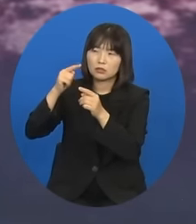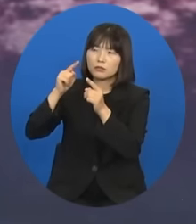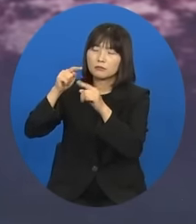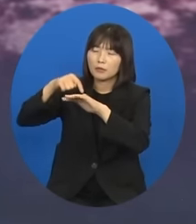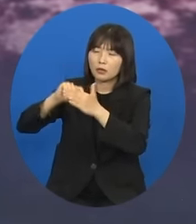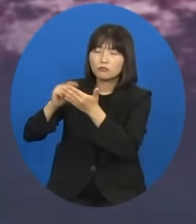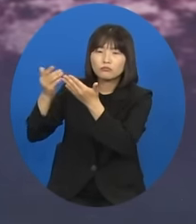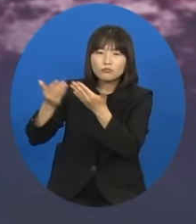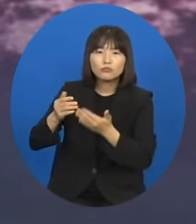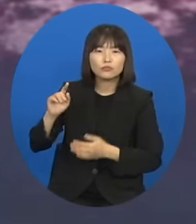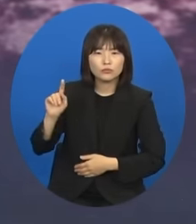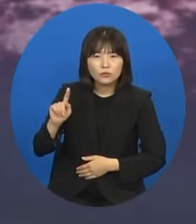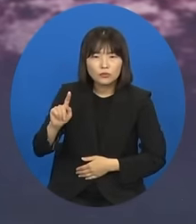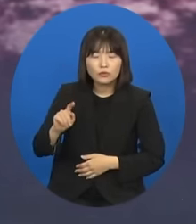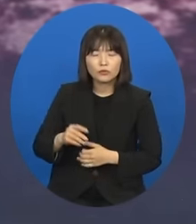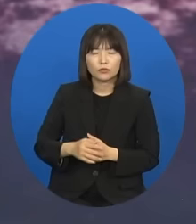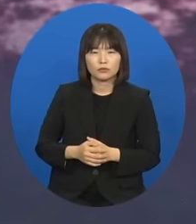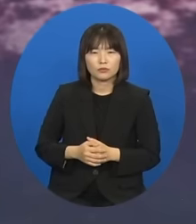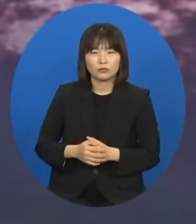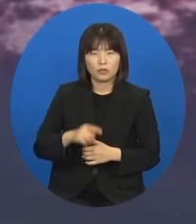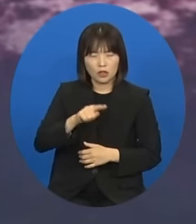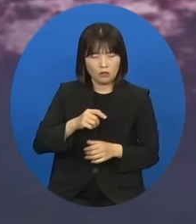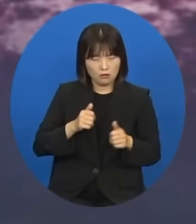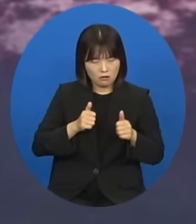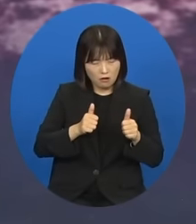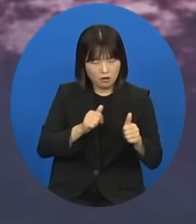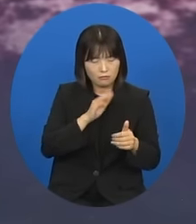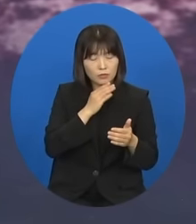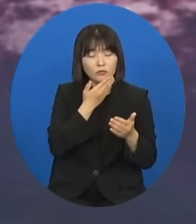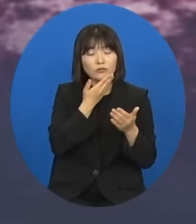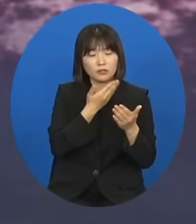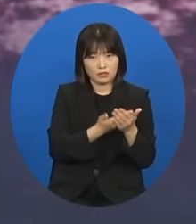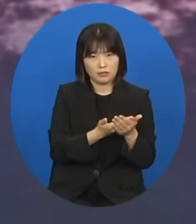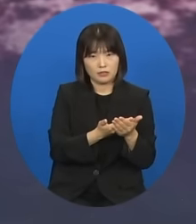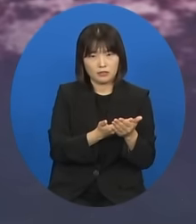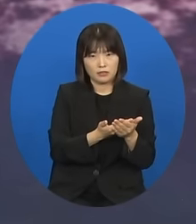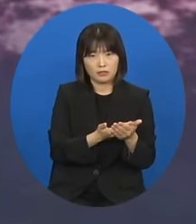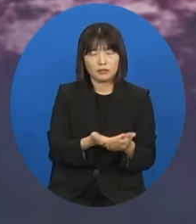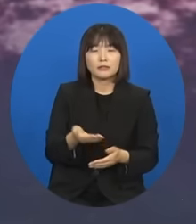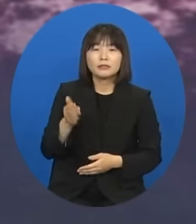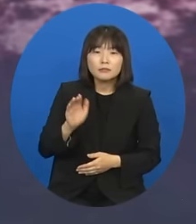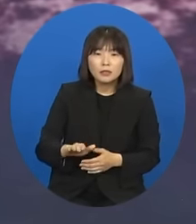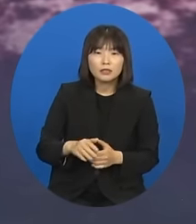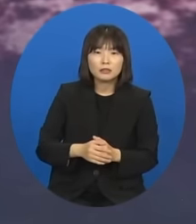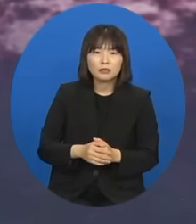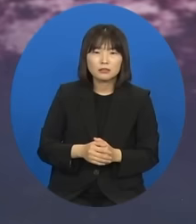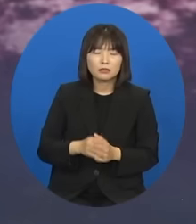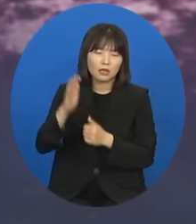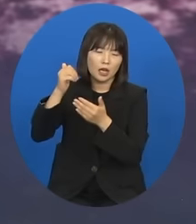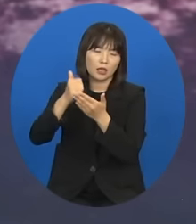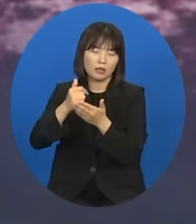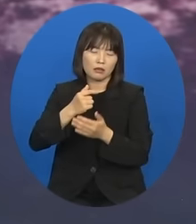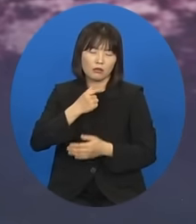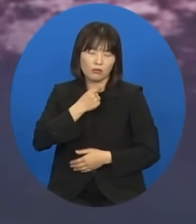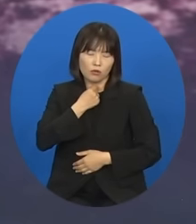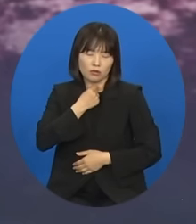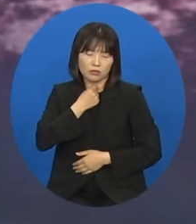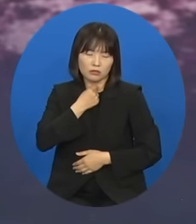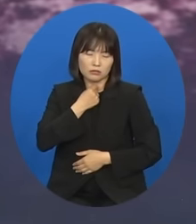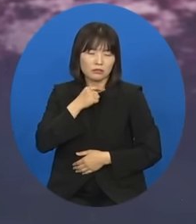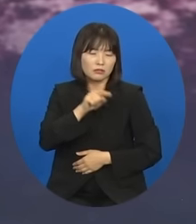것 같더라 너의 열심이 참 귀하다 그런데 그것은 내가 원하는 것이